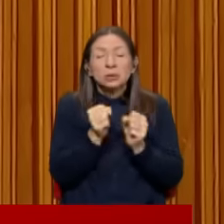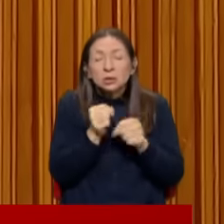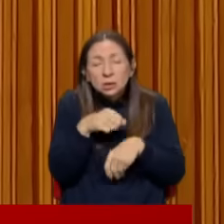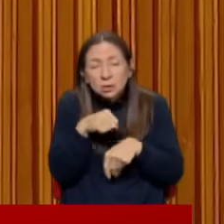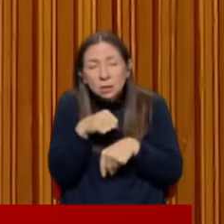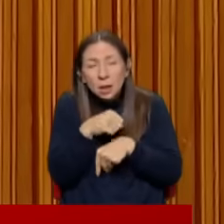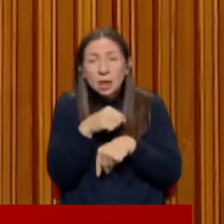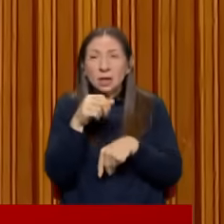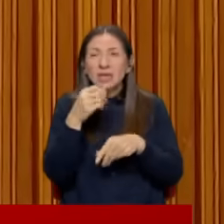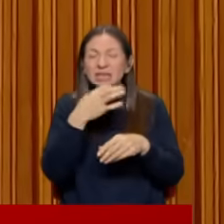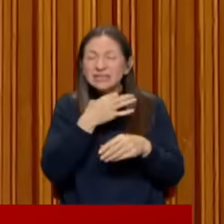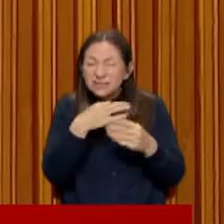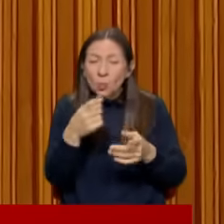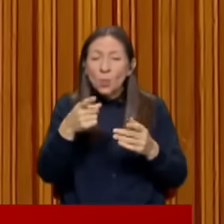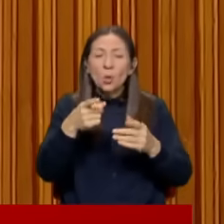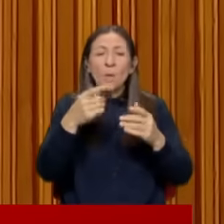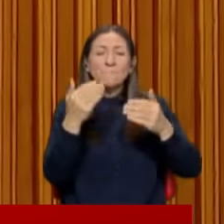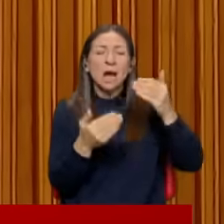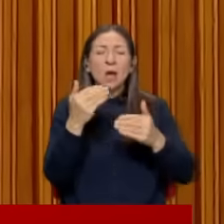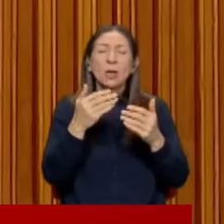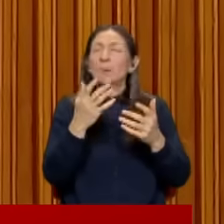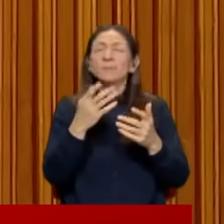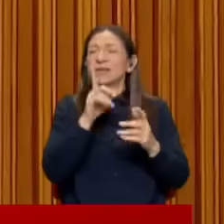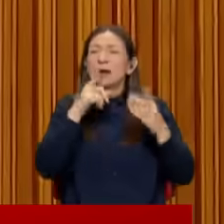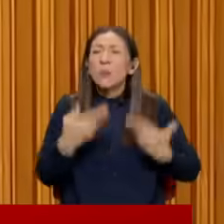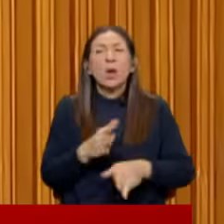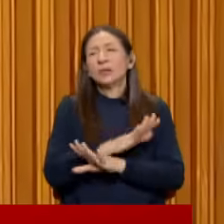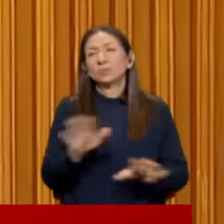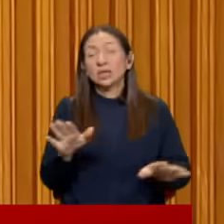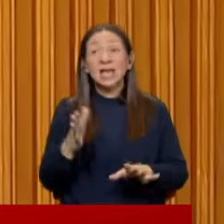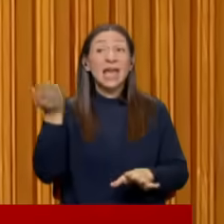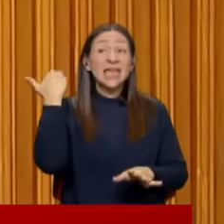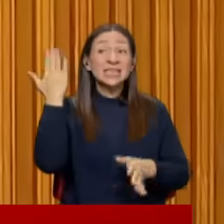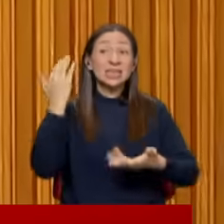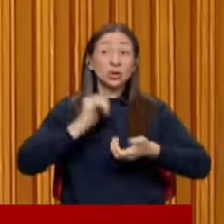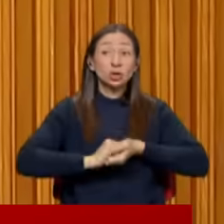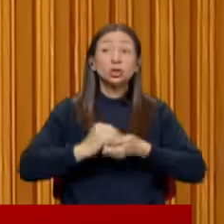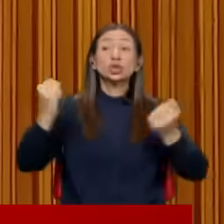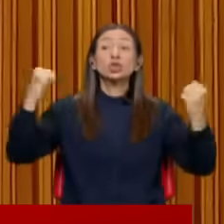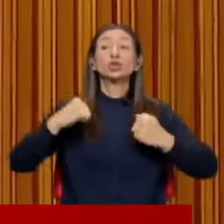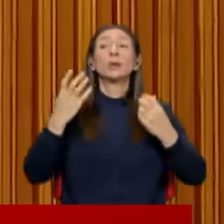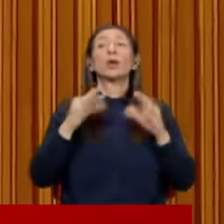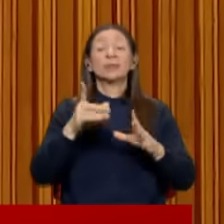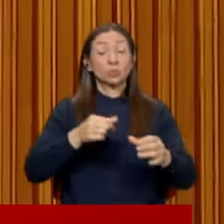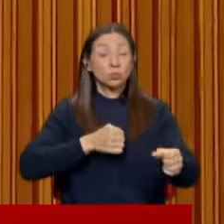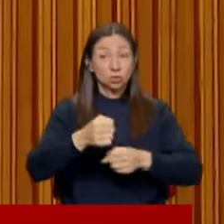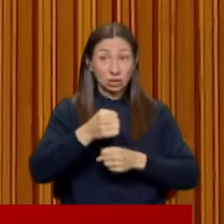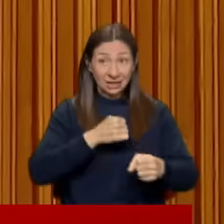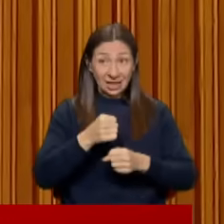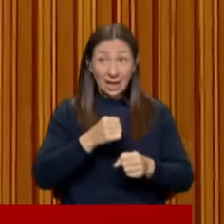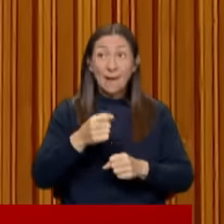razı eden bu maskeli baloya boyun eğmeyeceğiz. Eski dosttan düşman olmaz. Bu